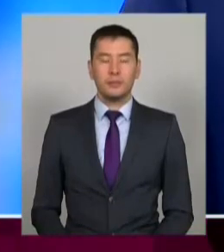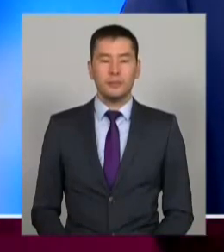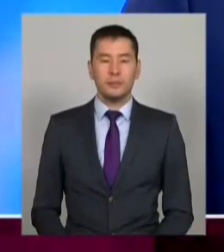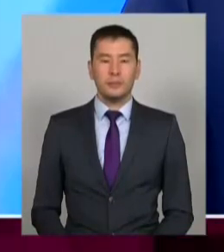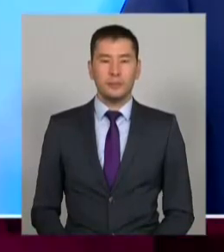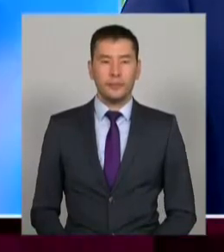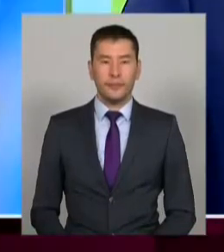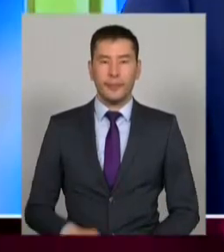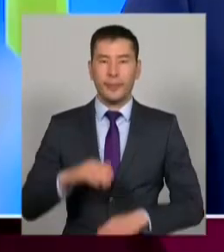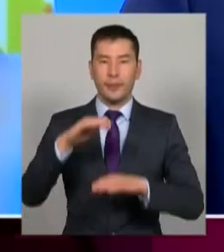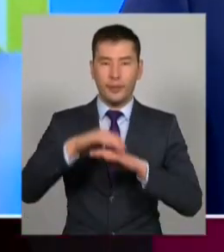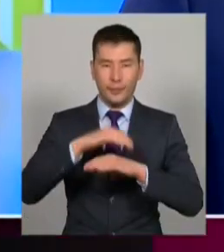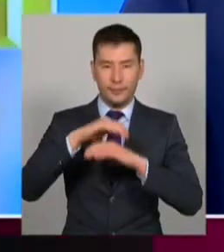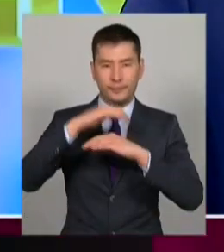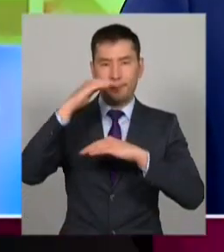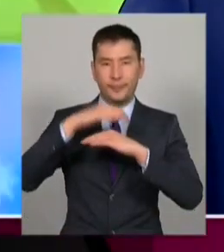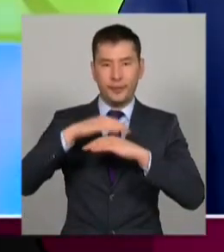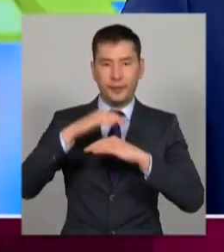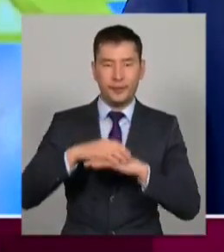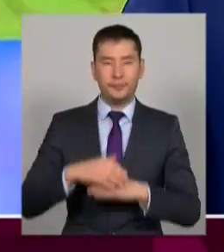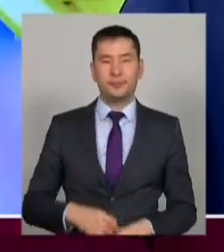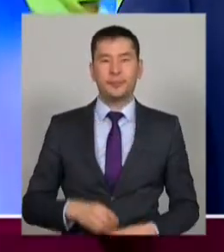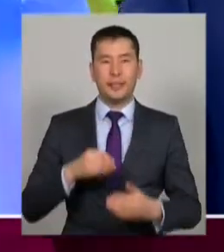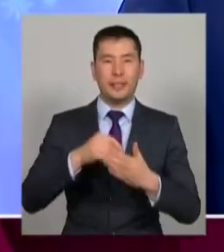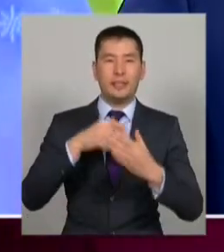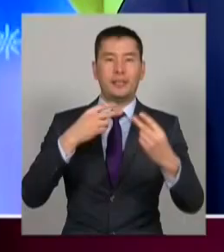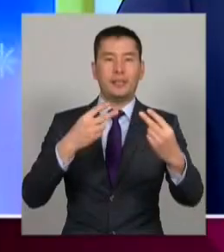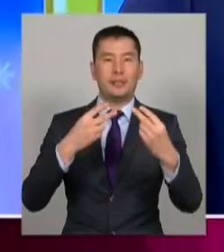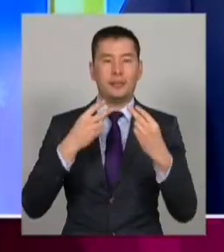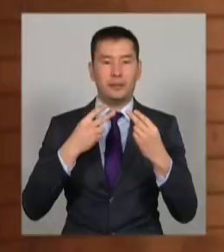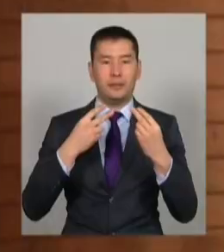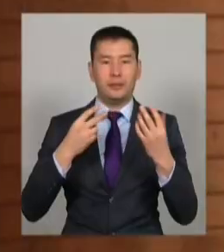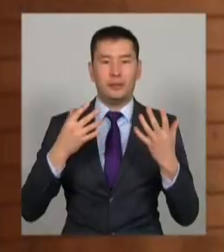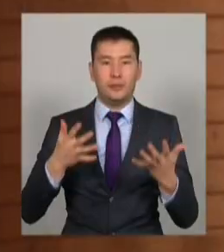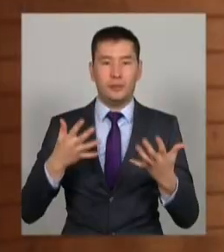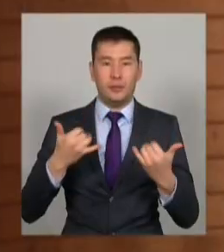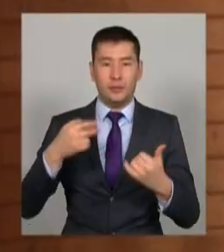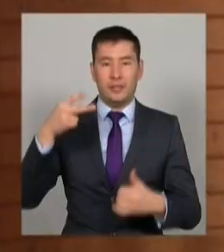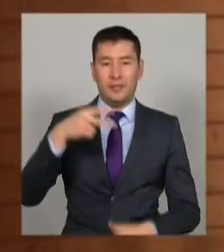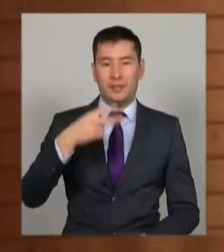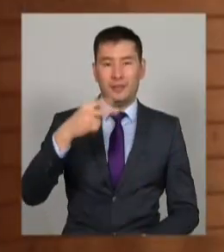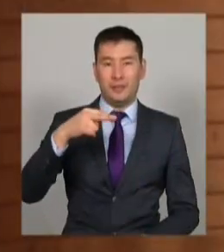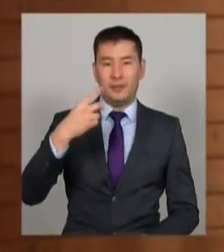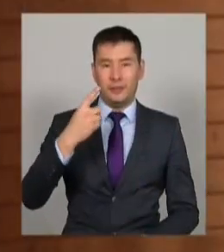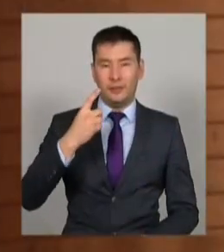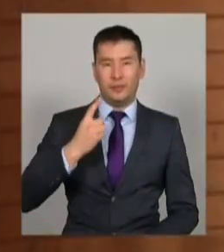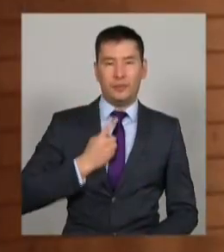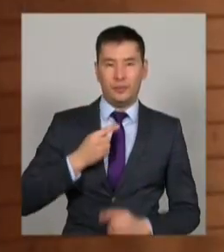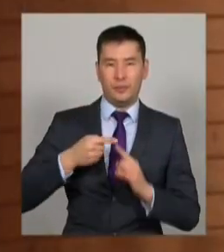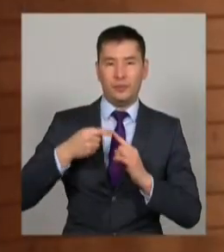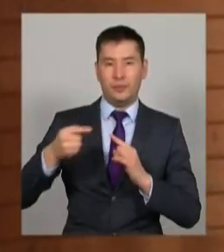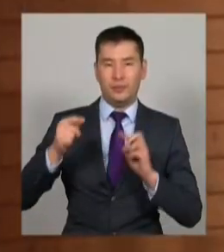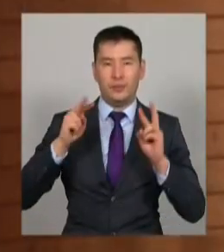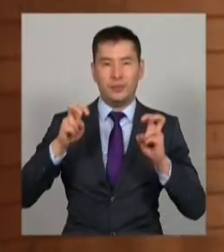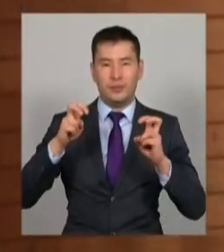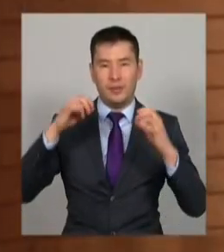Ассаламу алейкум, әз қалқым, армысыздар. Биылғы кірген сиыр жылдарыңыз құтты болсын. Жаңа жылдан жарылқап, ескі